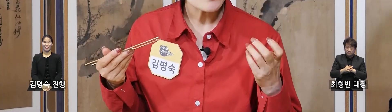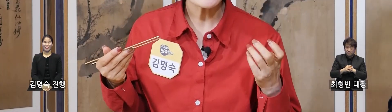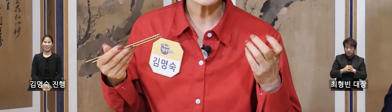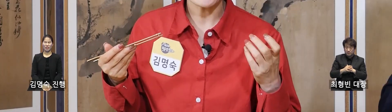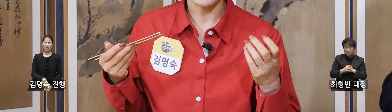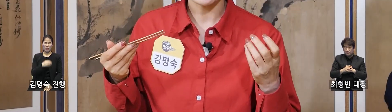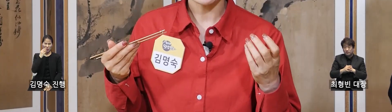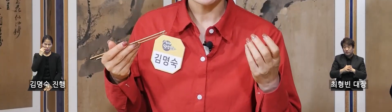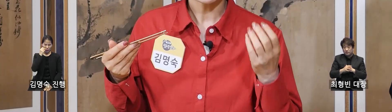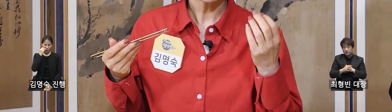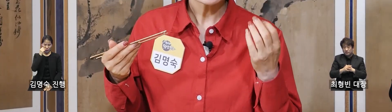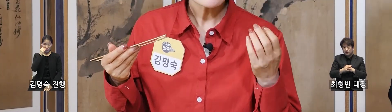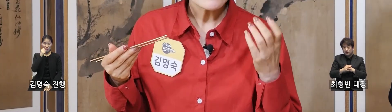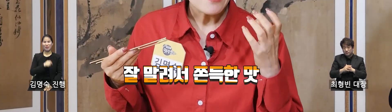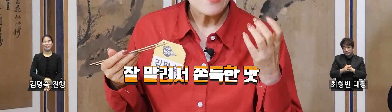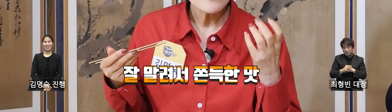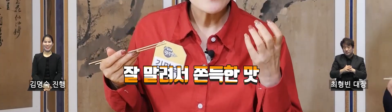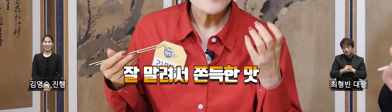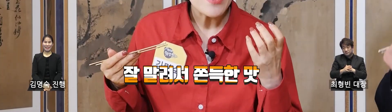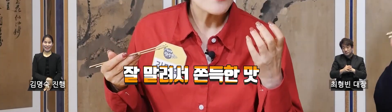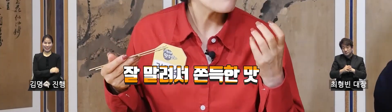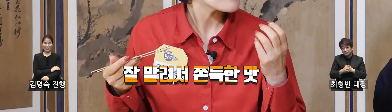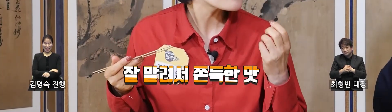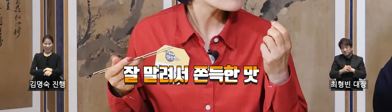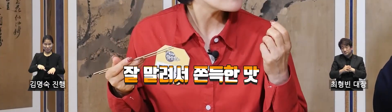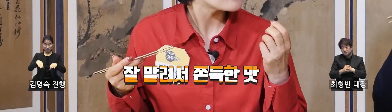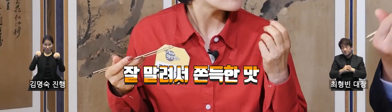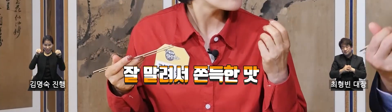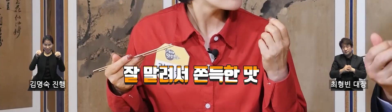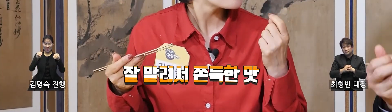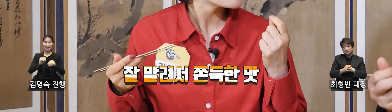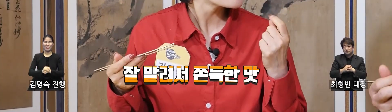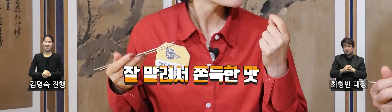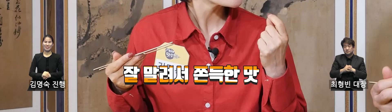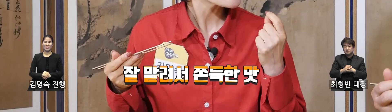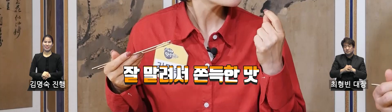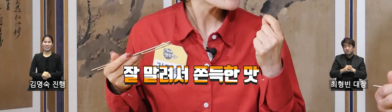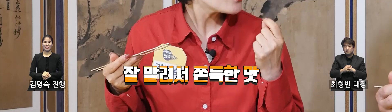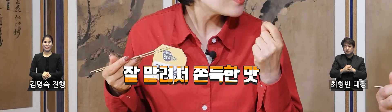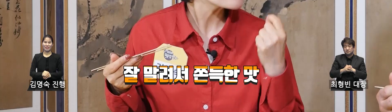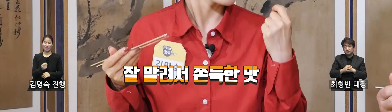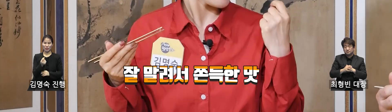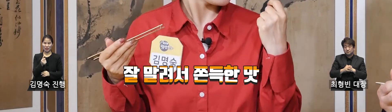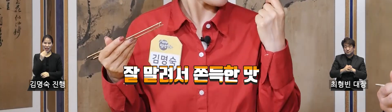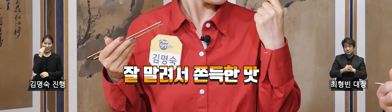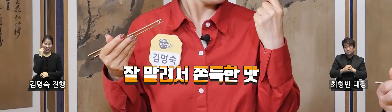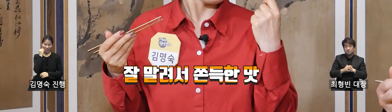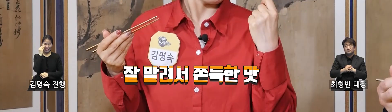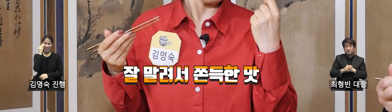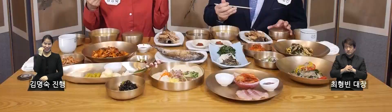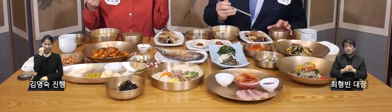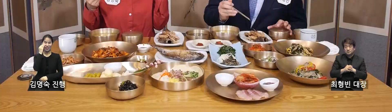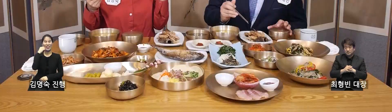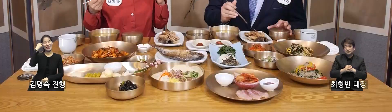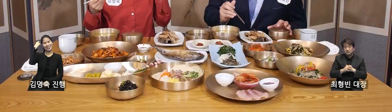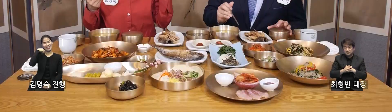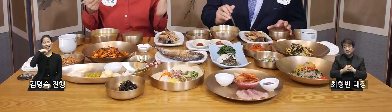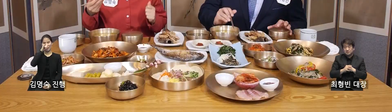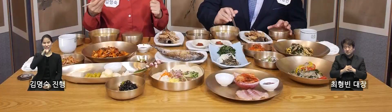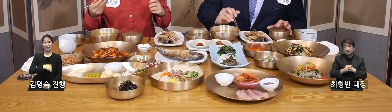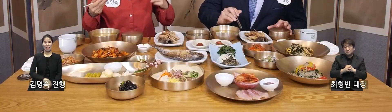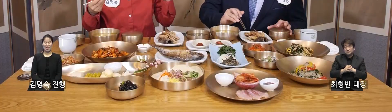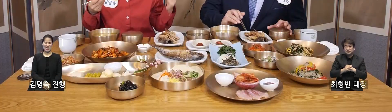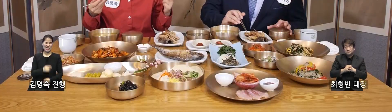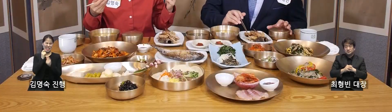고소하면서 잘 말려 가지고 이렇게 금천 듯 됐네 그러니까 뭐